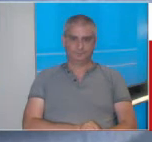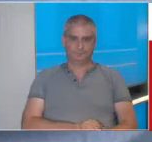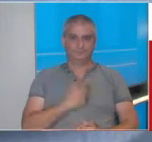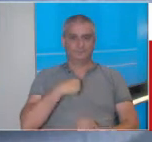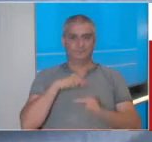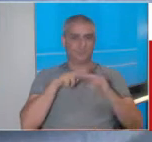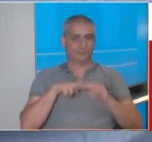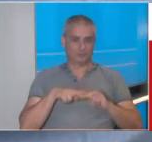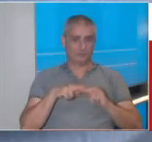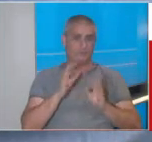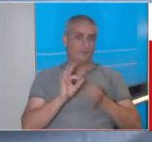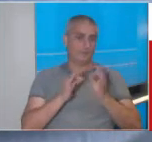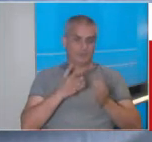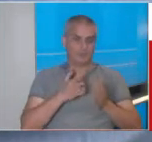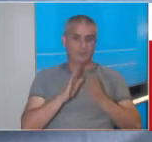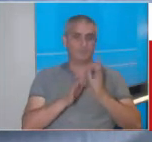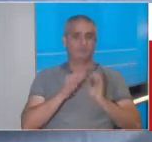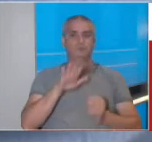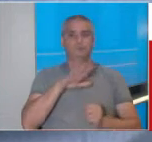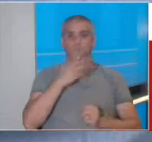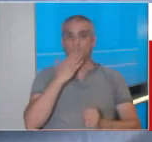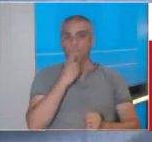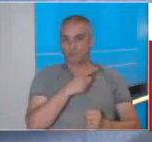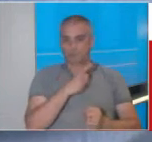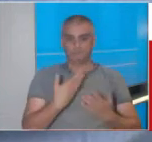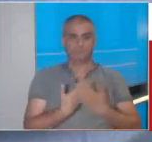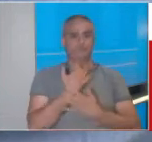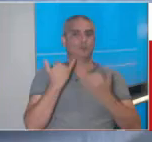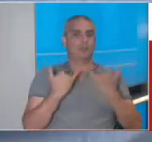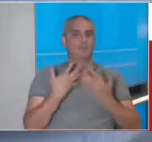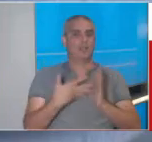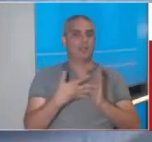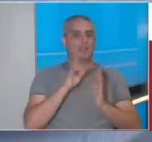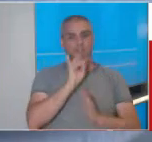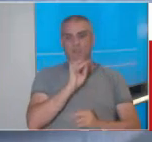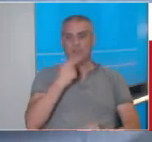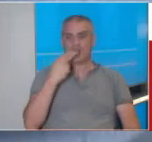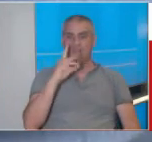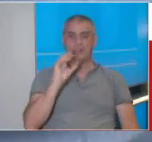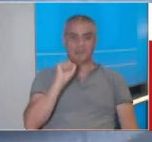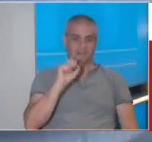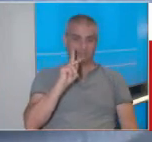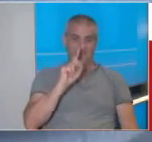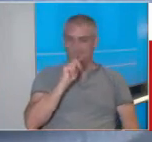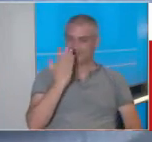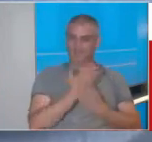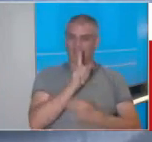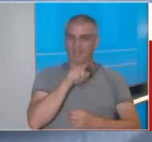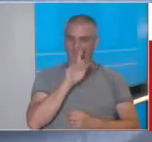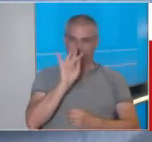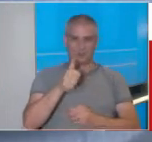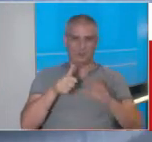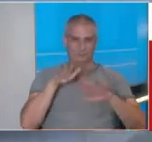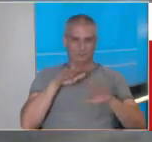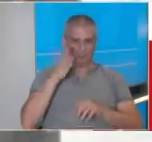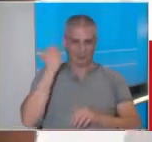טוב, אנחנו נשארים בתחום המשפט, בבית המשפט המחוזי בירושלים. התחדשה היום החקירה הנגדית של הדס קליין בתיק 1000.